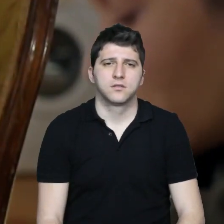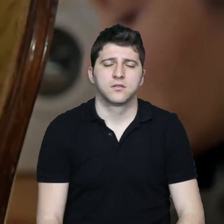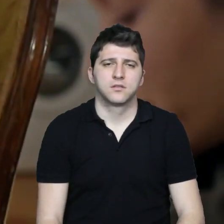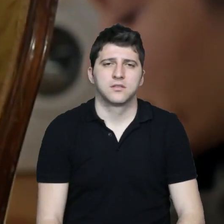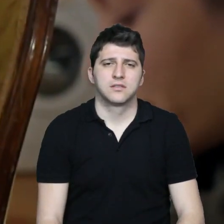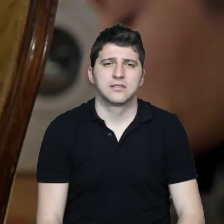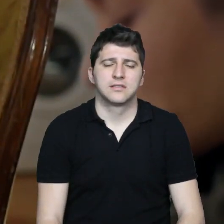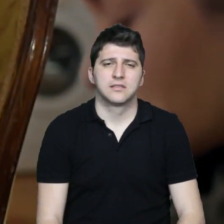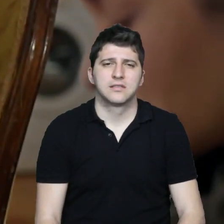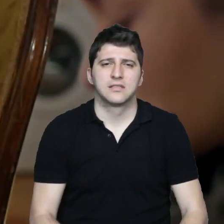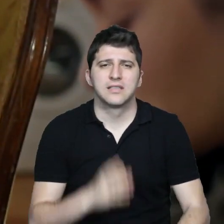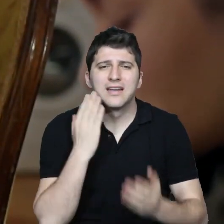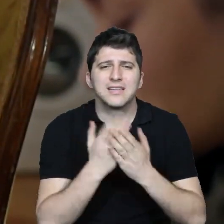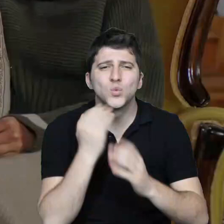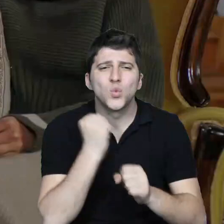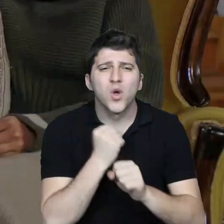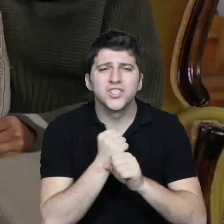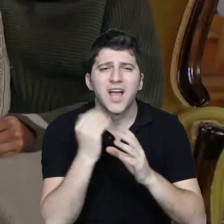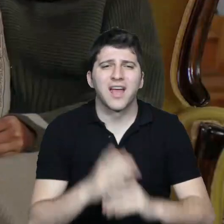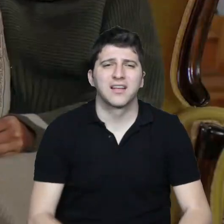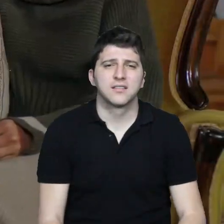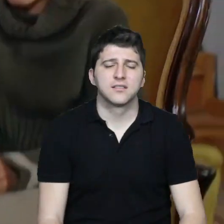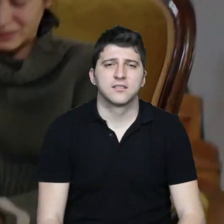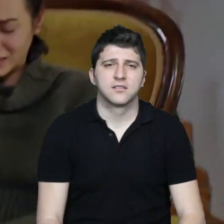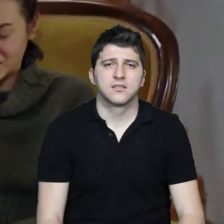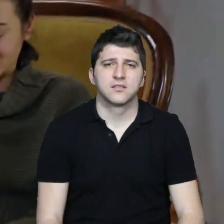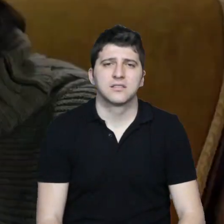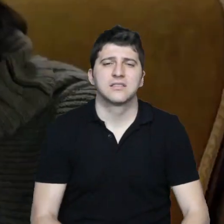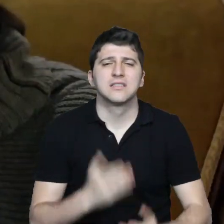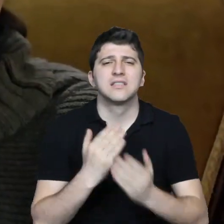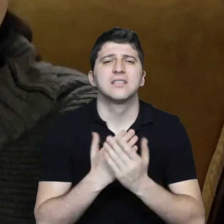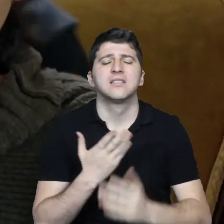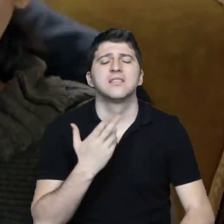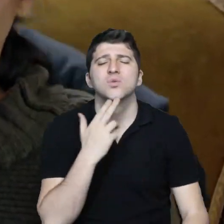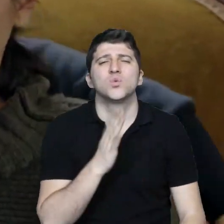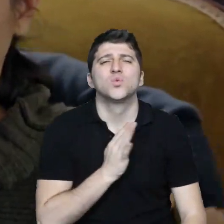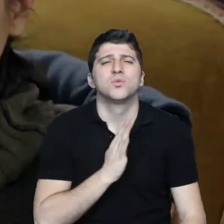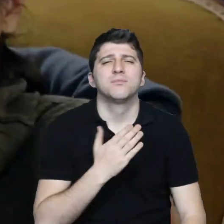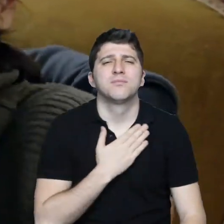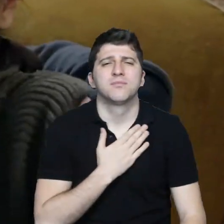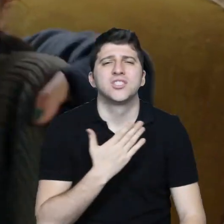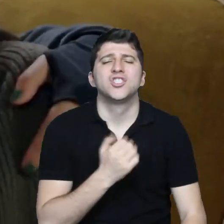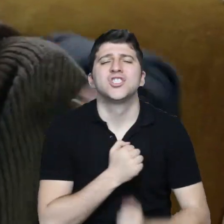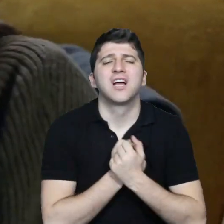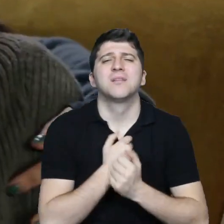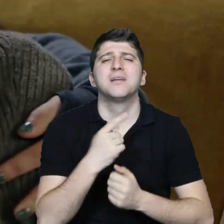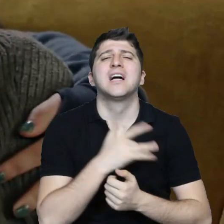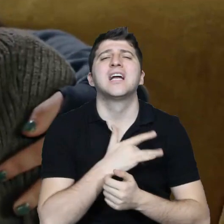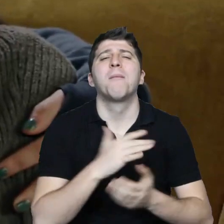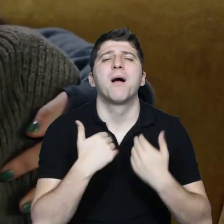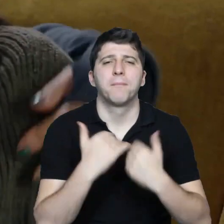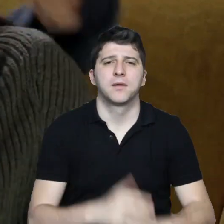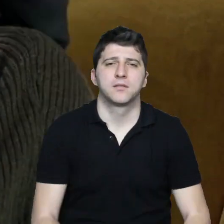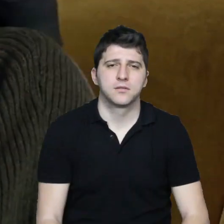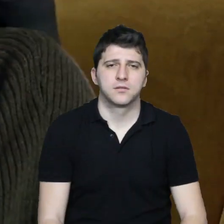Ay Gökçe. Ay kuzum ya. Ya canım, ben sana kıyamam ya.